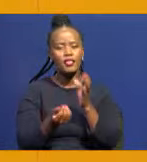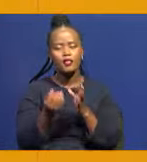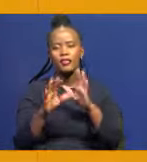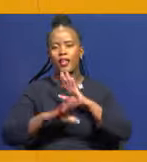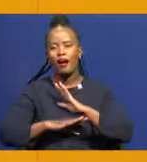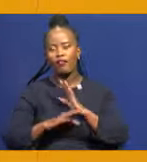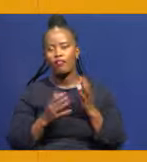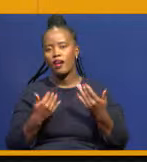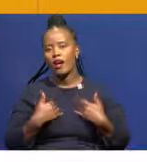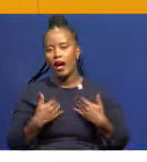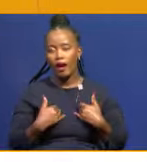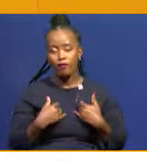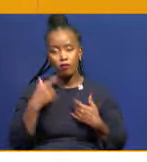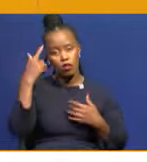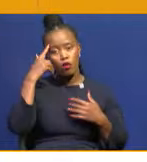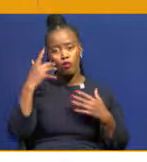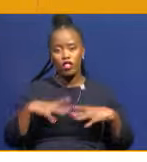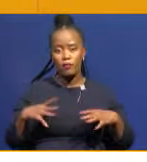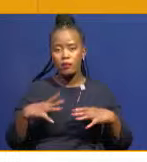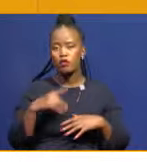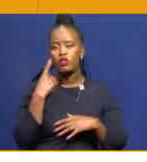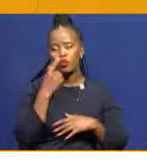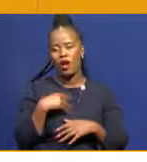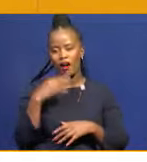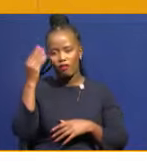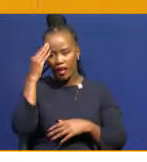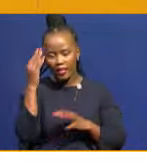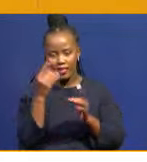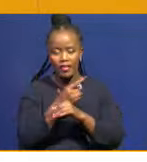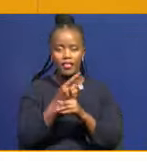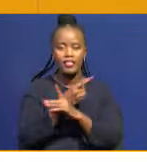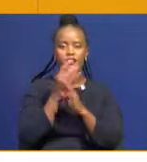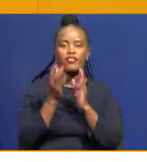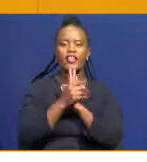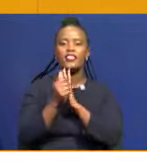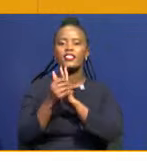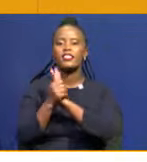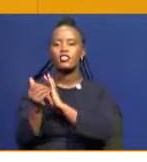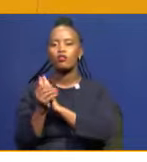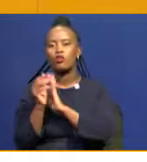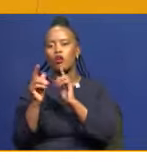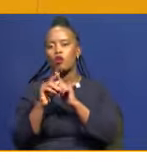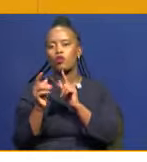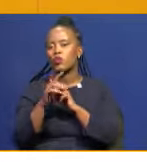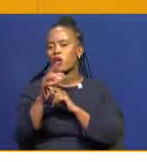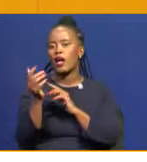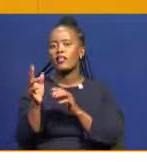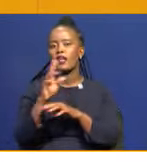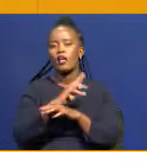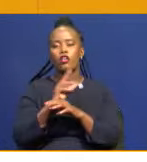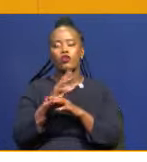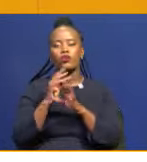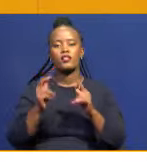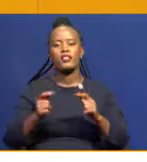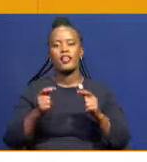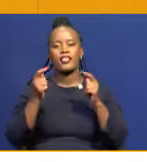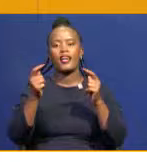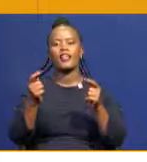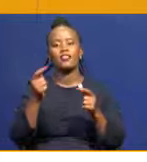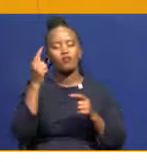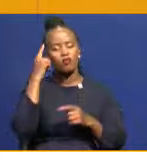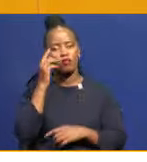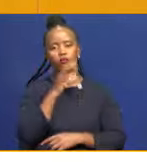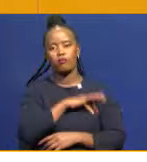za ajira, kwa wale ambao wamesomea taaluma mbalimbali na hata wale ambao wanatumia talanta zao kuweza kujipatia riziki katika